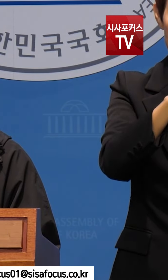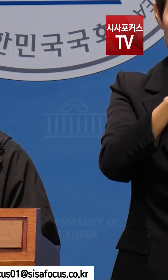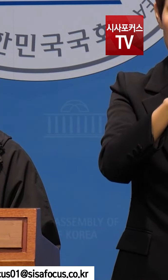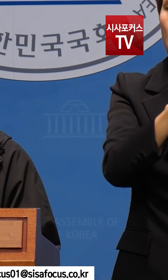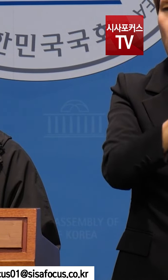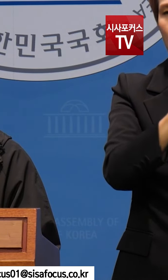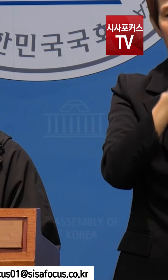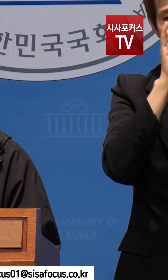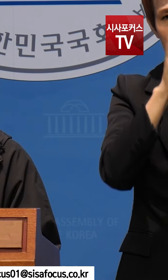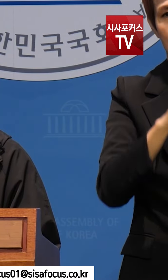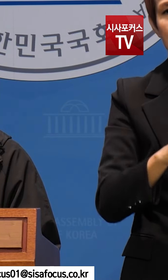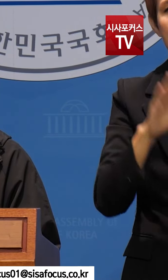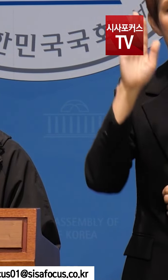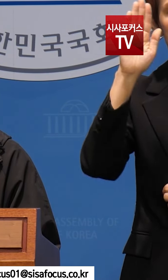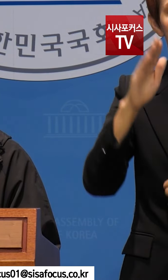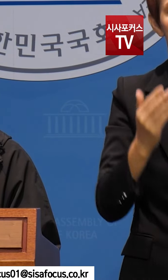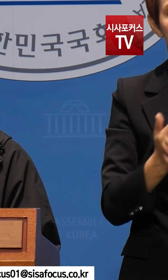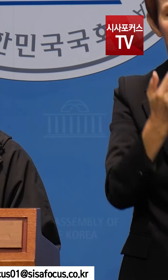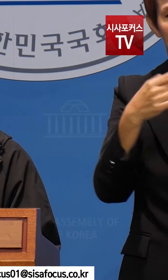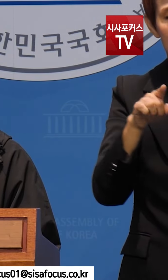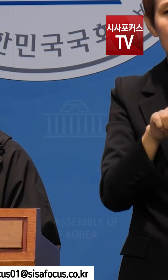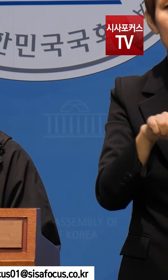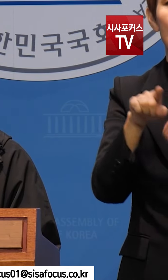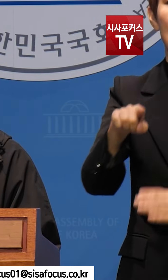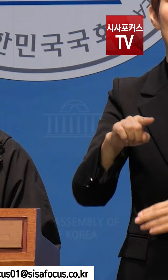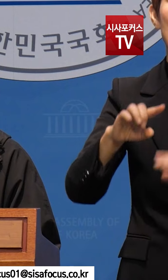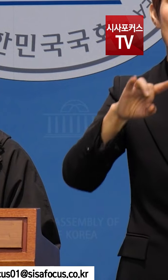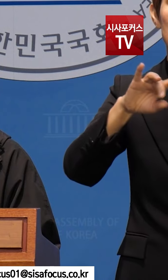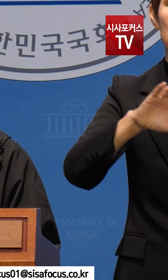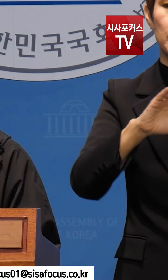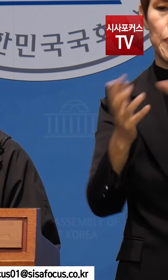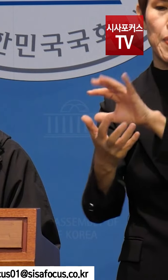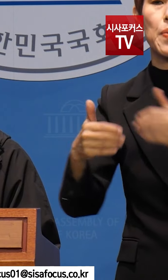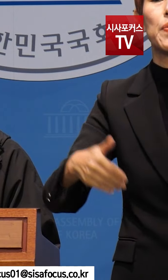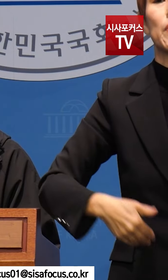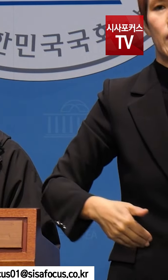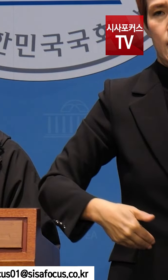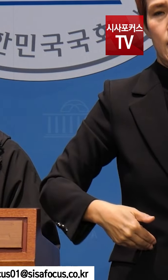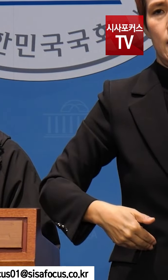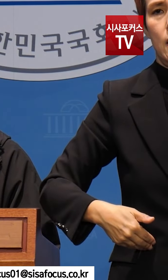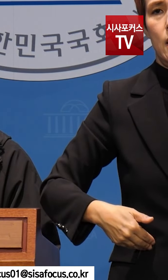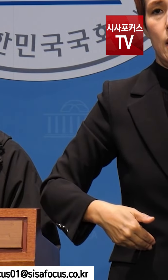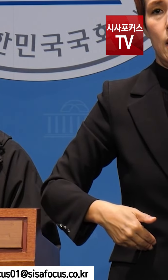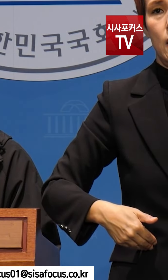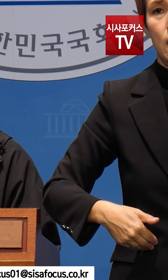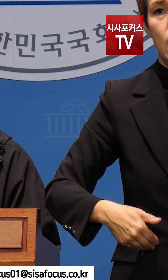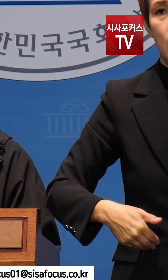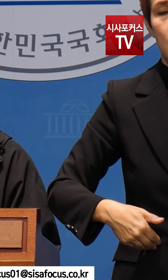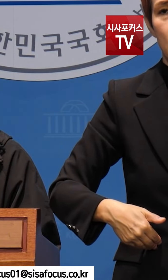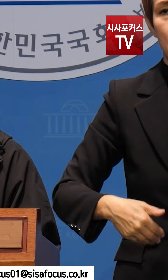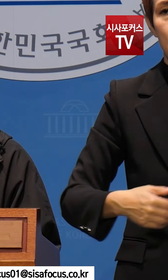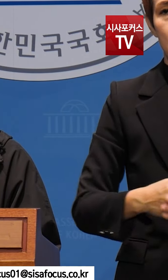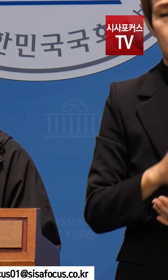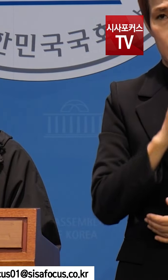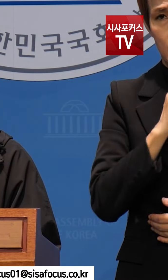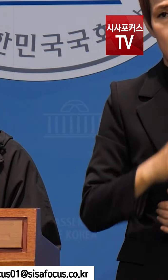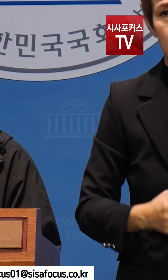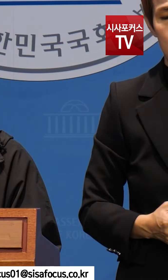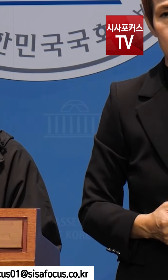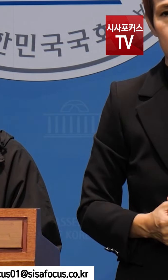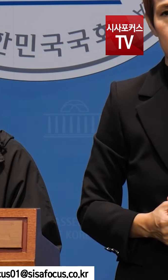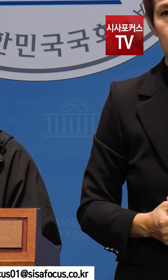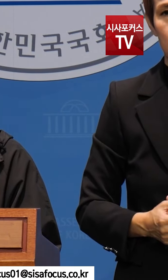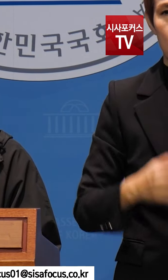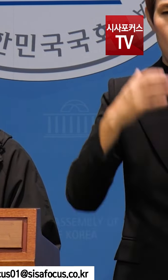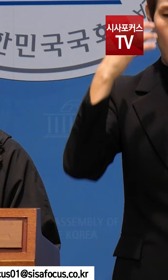가능한 발전을 위한 에너지 전환이 필요하다는 얘기가 기유 학자들만 경고가 아니라는 것을 혹독하게